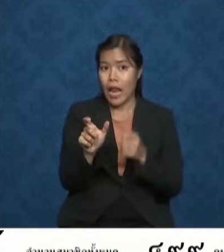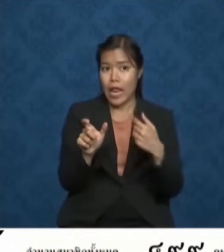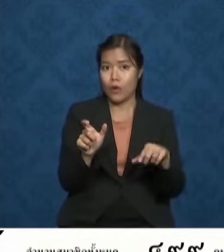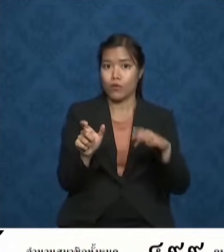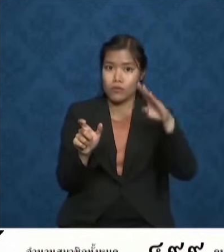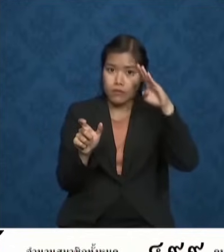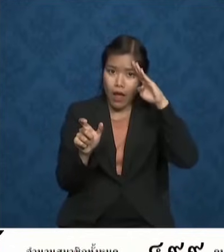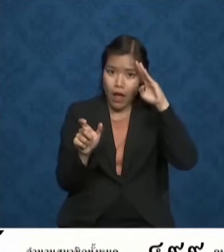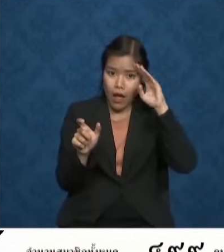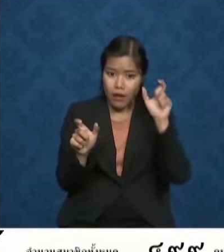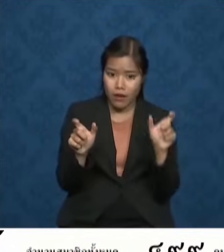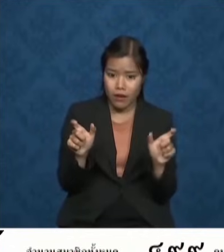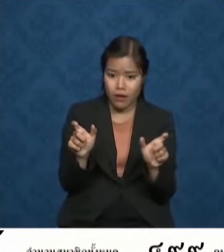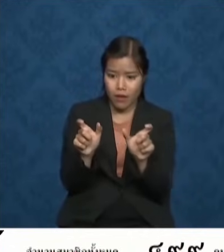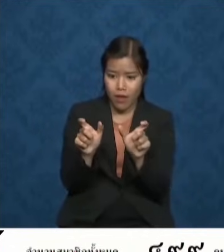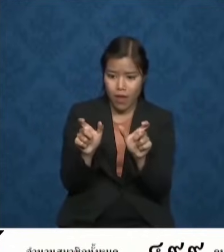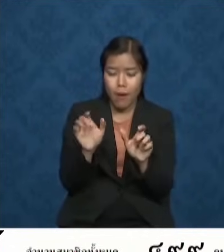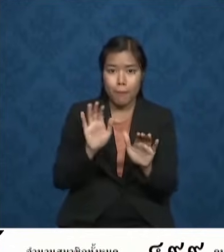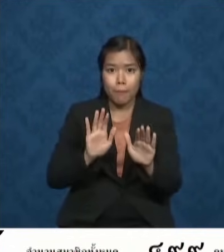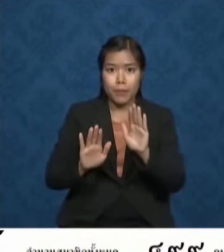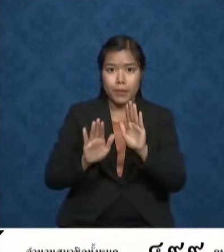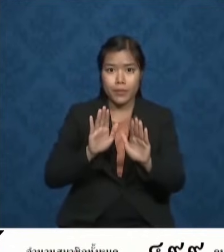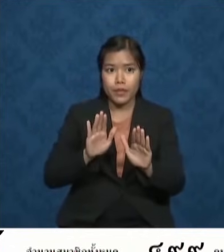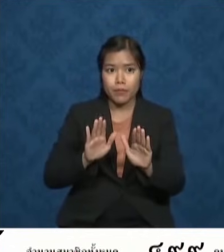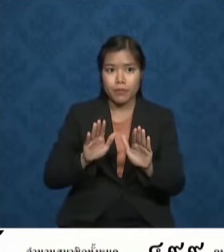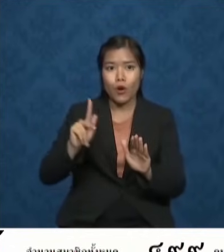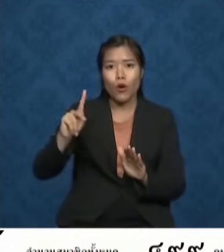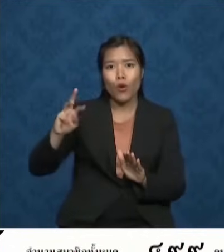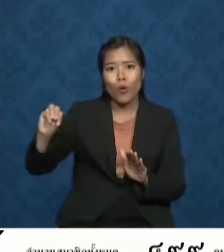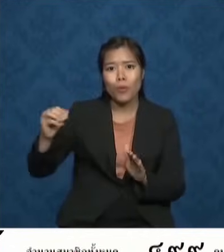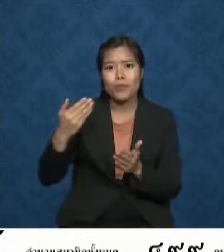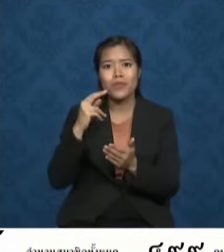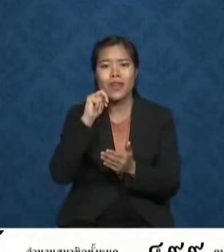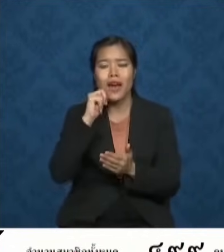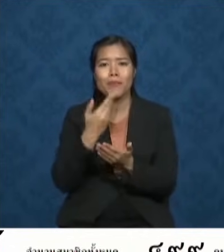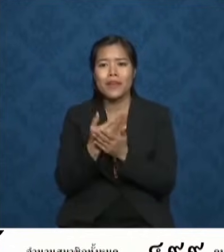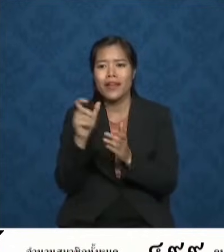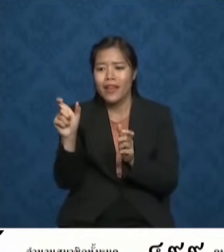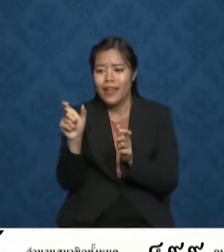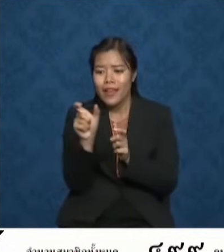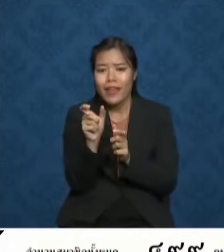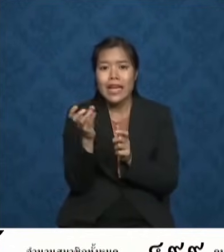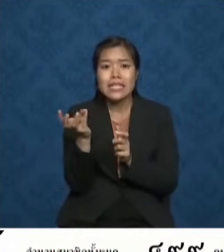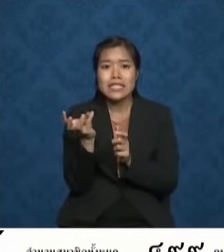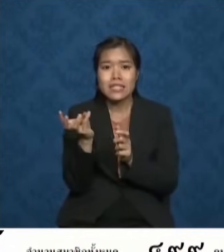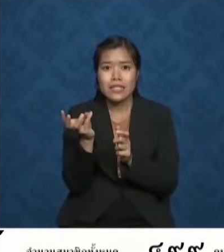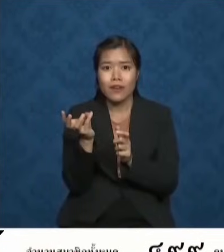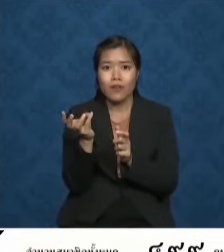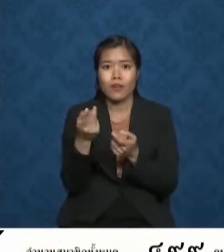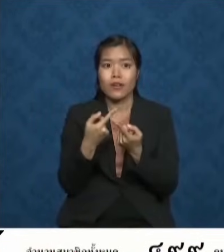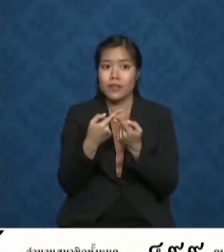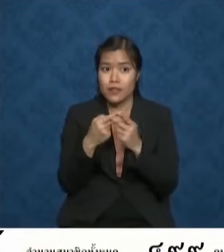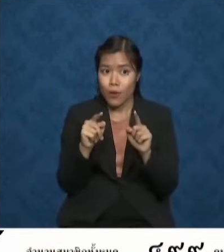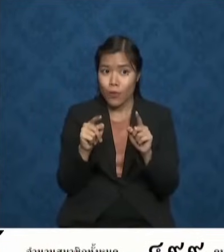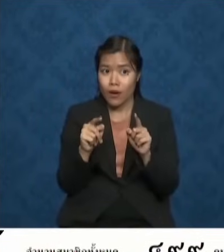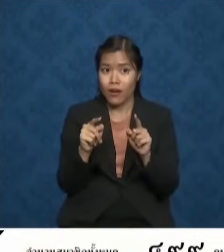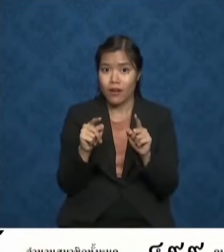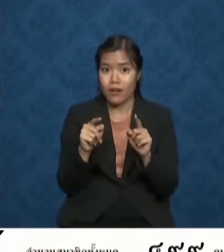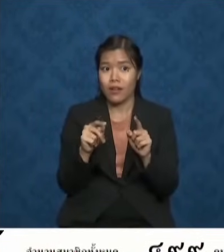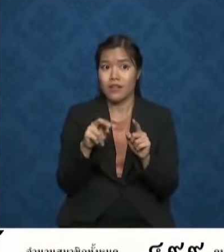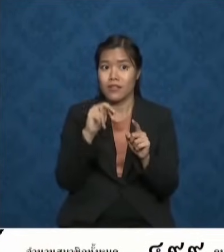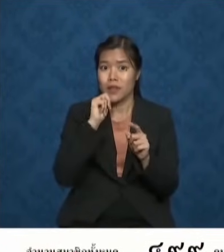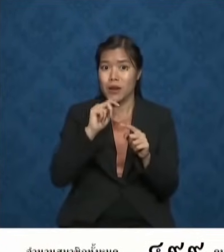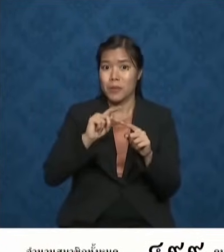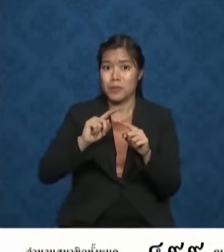นาซึ่งงบน้ำบาดาลของกรมน้ำบาดาลมันนิดเดียวเองแต่งบแหล่งน้ำทั้งหมดที่อยู่ในหลายกระทรวงทุกบวงกรมเป็นแสนล้านนะ